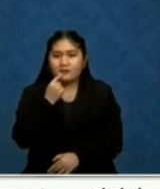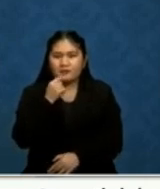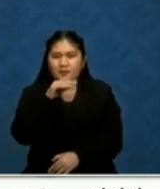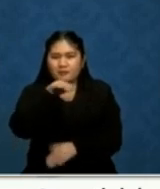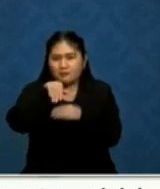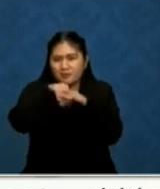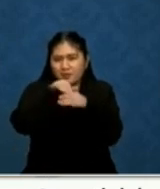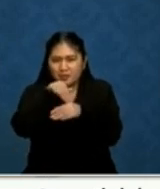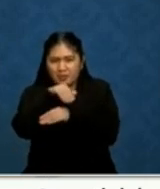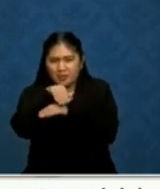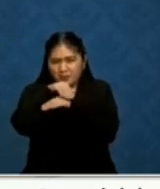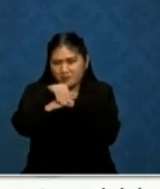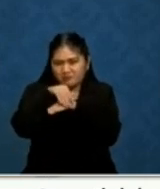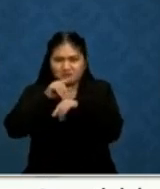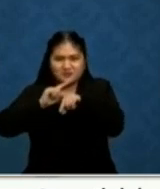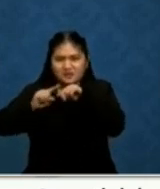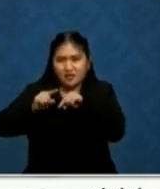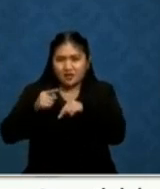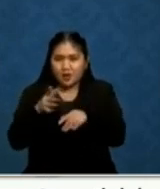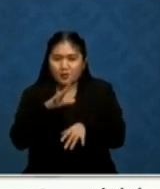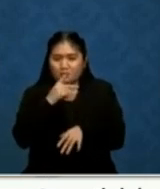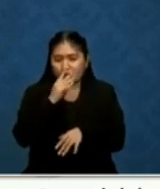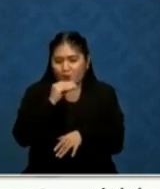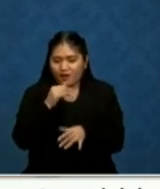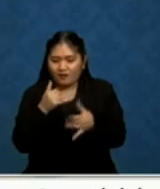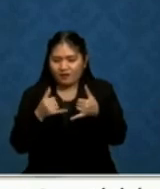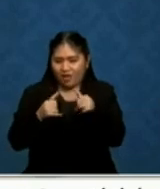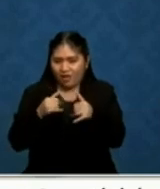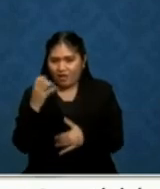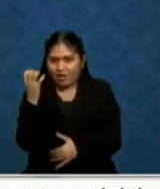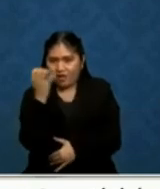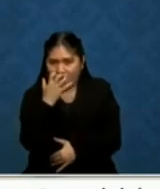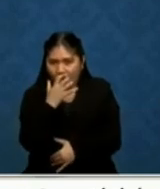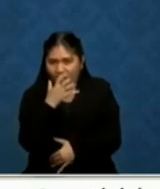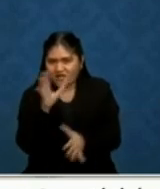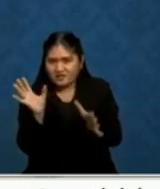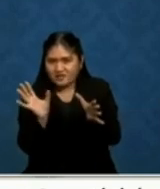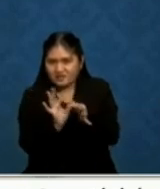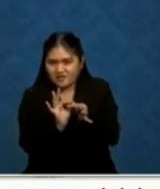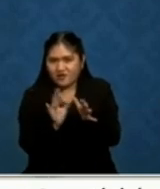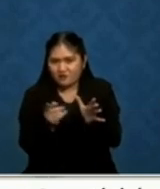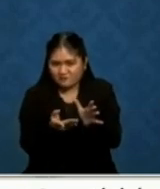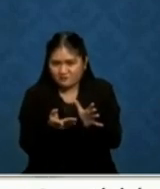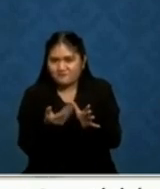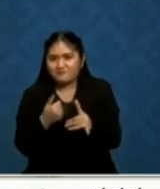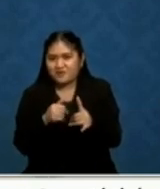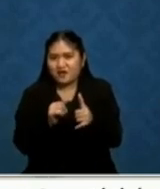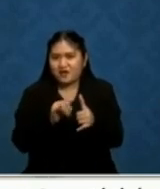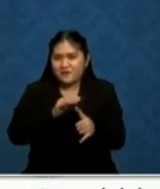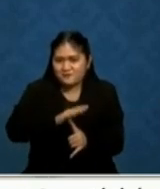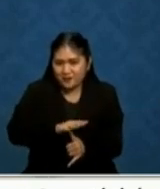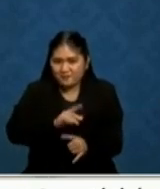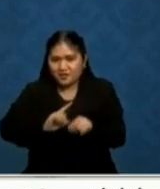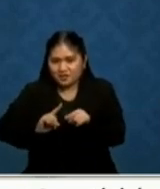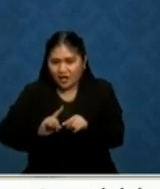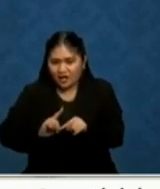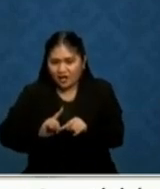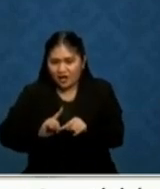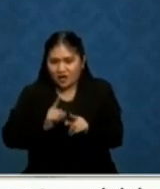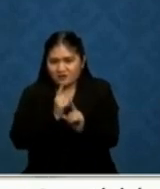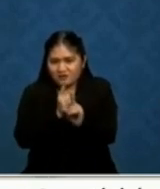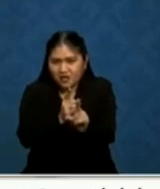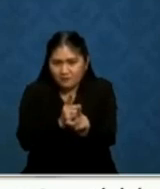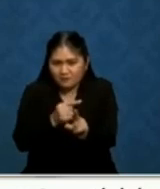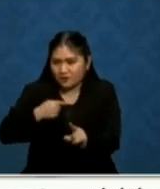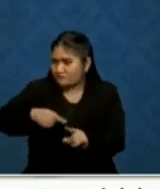ล้อเลียนเสียดสีการเล่นตลกในทางที่เกี่ยวกับเพศการติดตามรังควานโดยที่ไม่ได้รับ